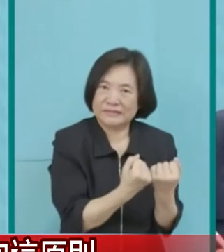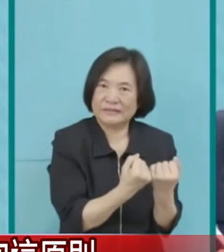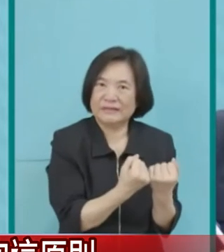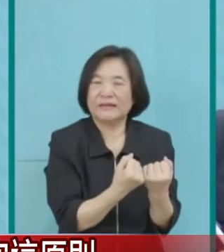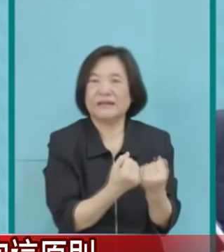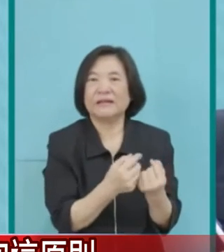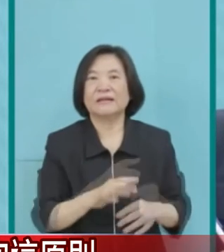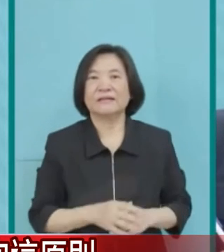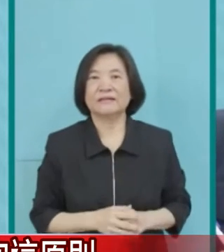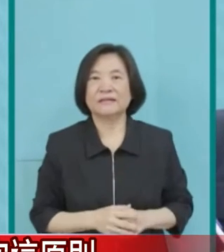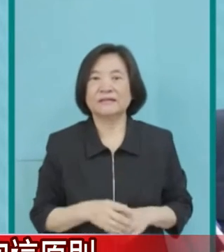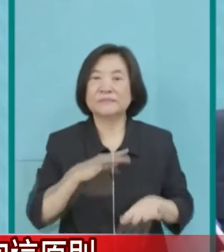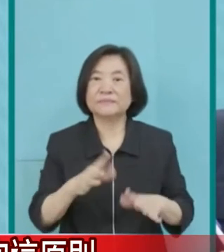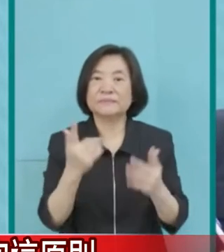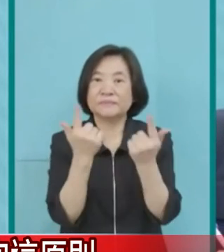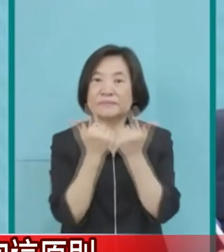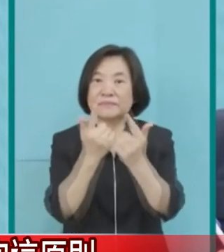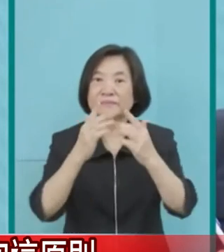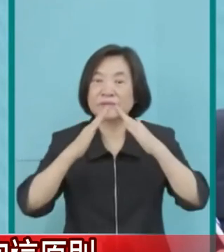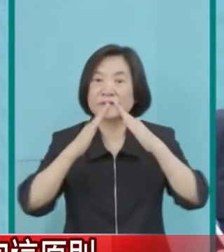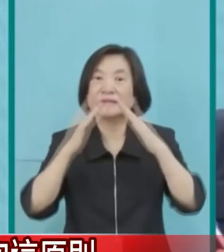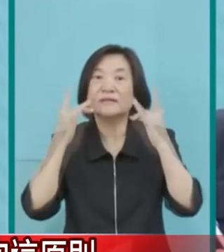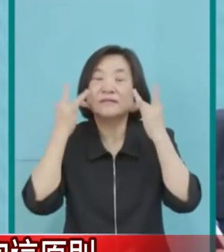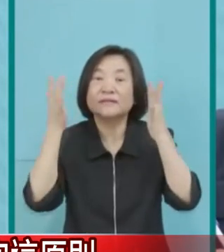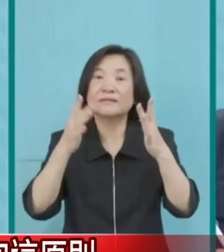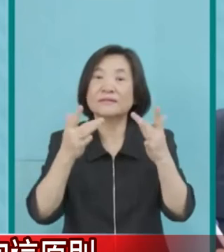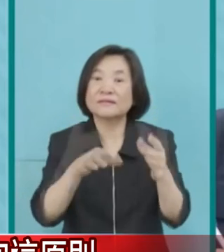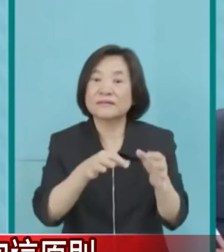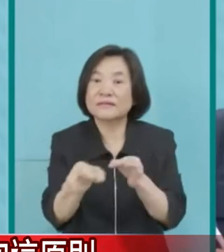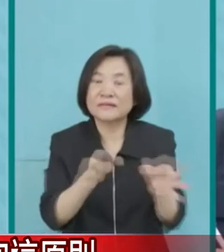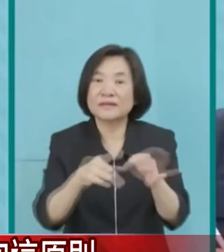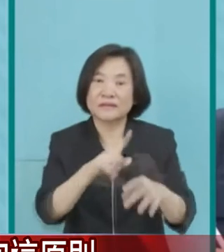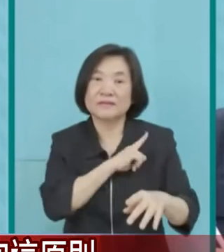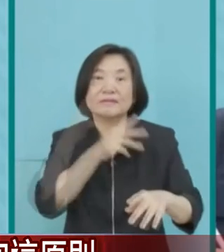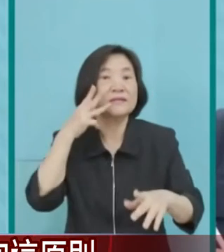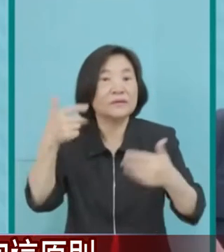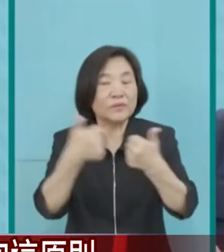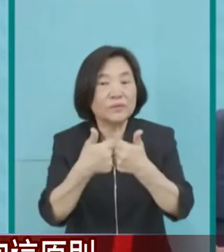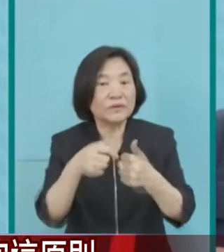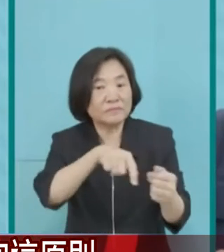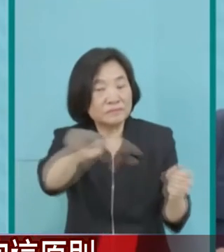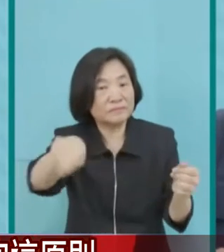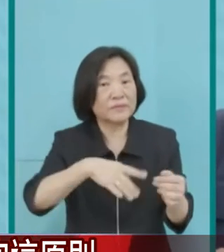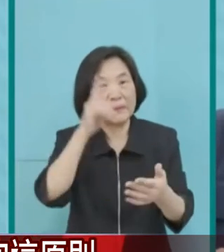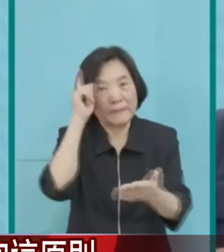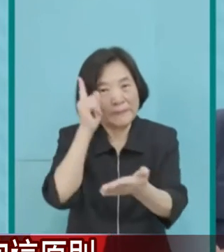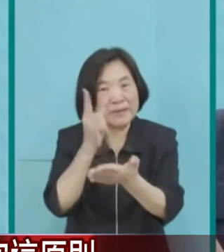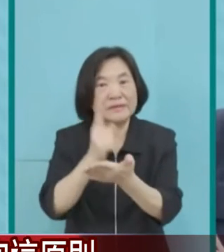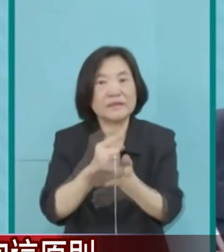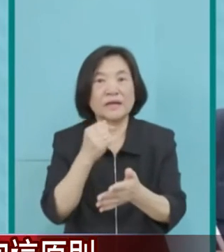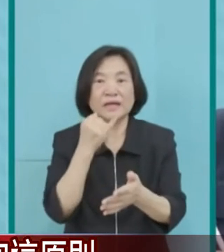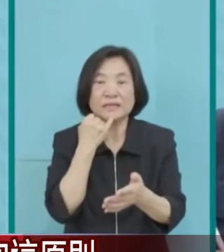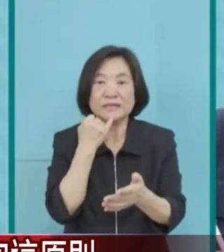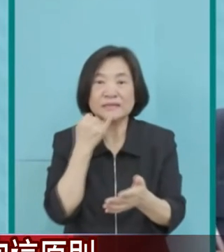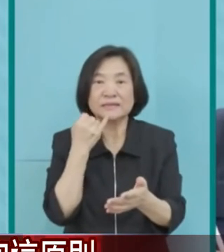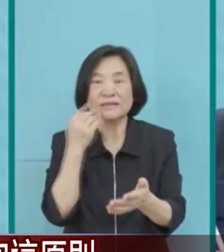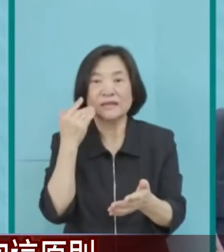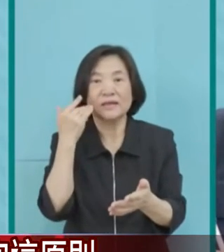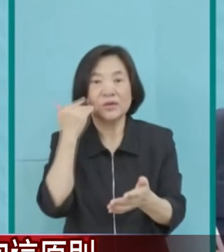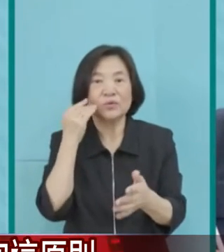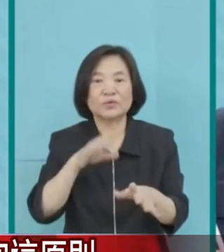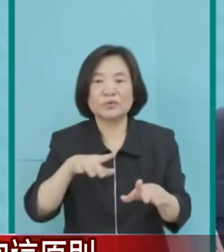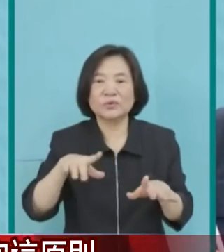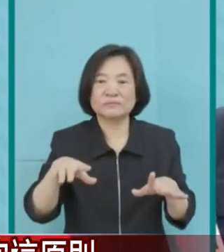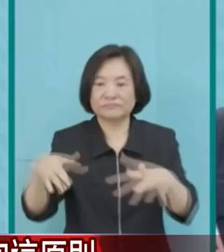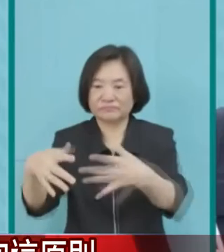台北市的这种市场哈，有自治会的在哈，是不是开始哈每天哦停摊就停止摊位一